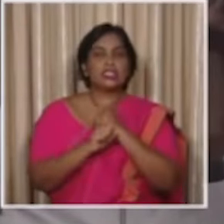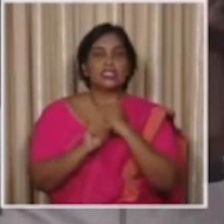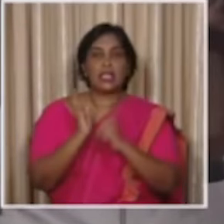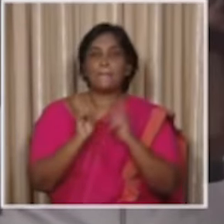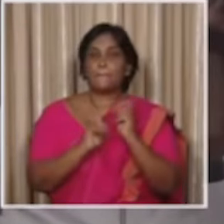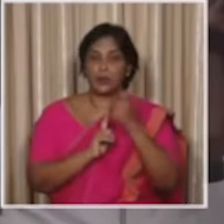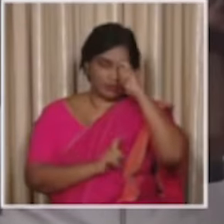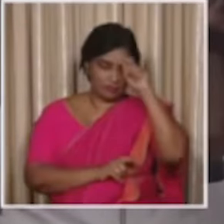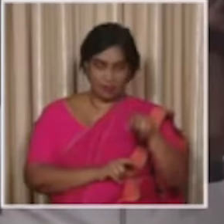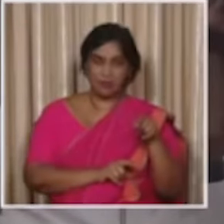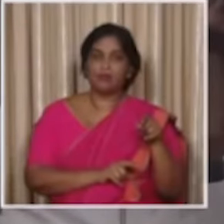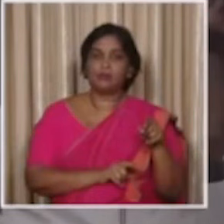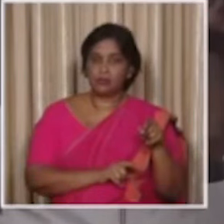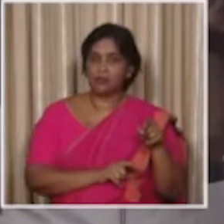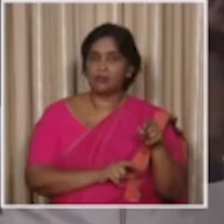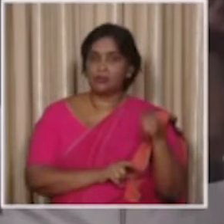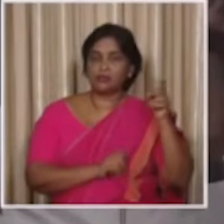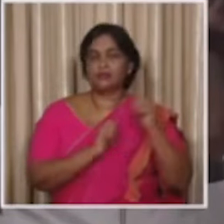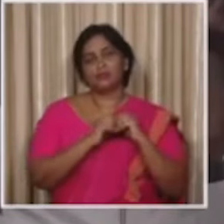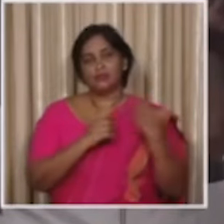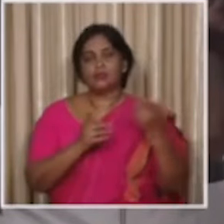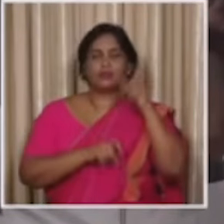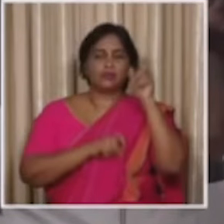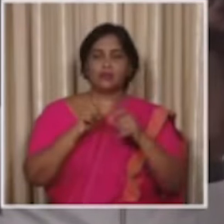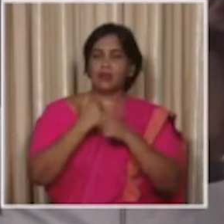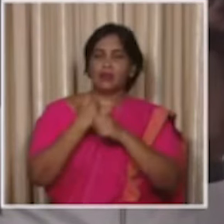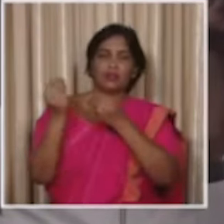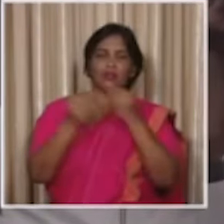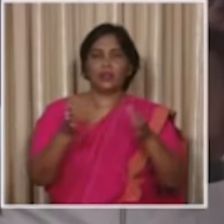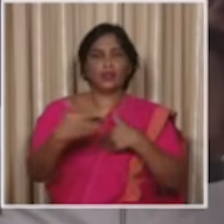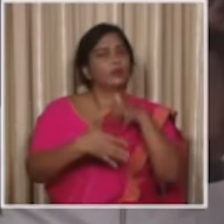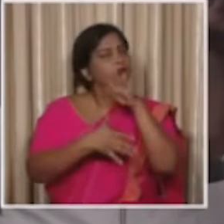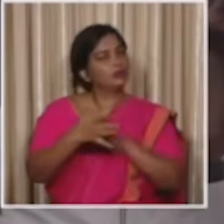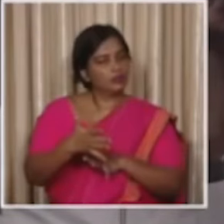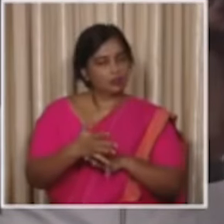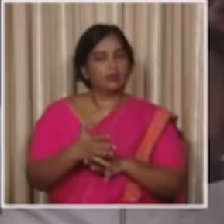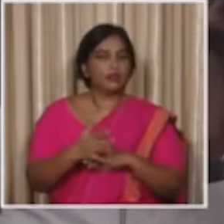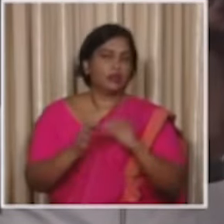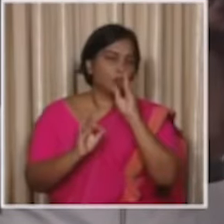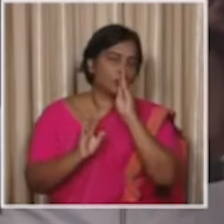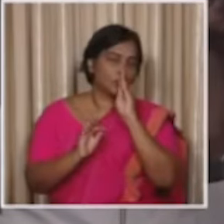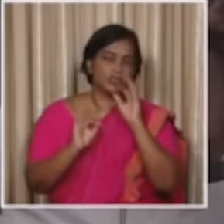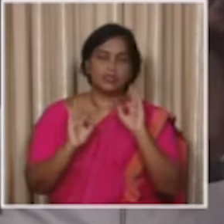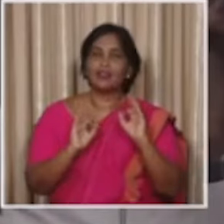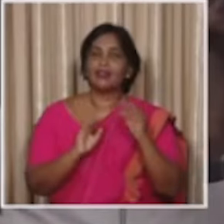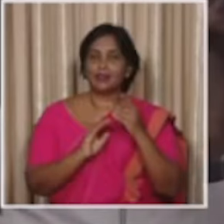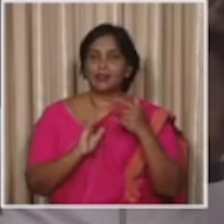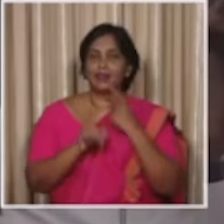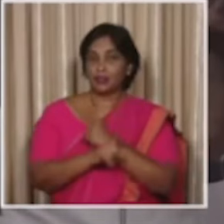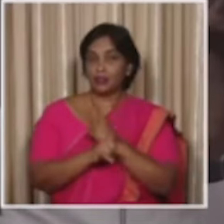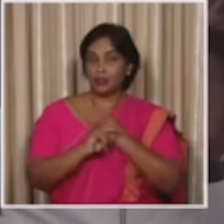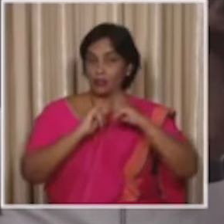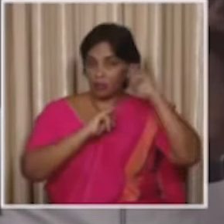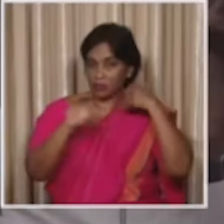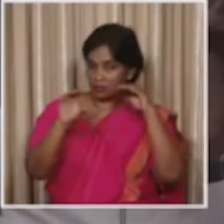මැතිතුමා. ඉතින් එතුමාට කරන් දෙයක් නැහැ නිලධාරින් හදලා දුන්න කැබිනට් පේපර් එක. සාමාන්‍ය ගුරු සේවා ව්‍යවස්ථාන උපාධිධාරීන් බඳවා ගන්නේ